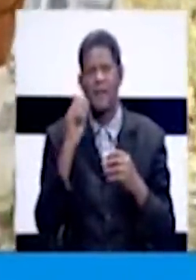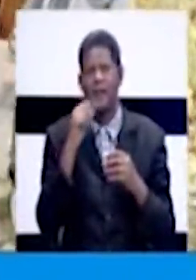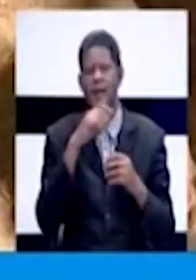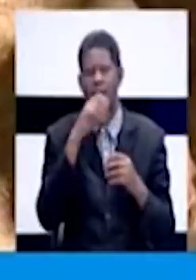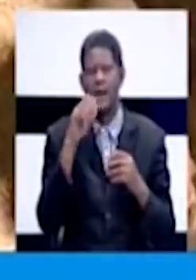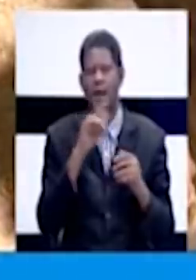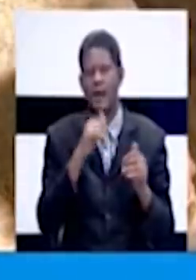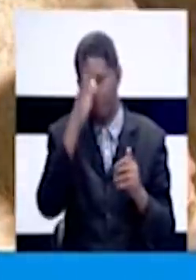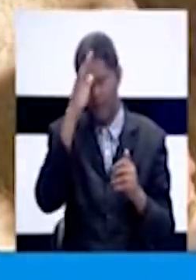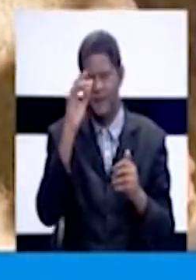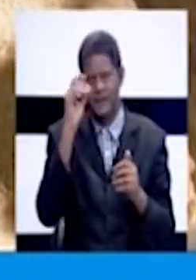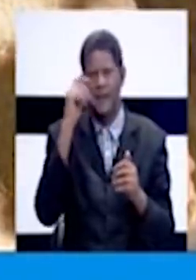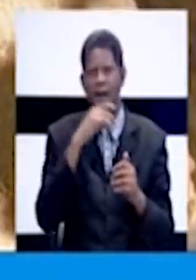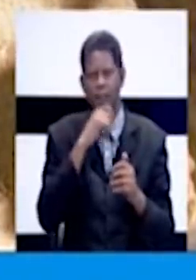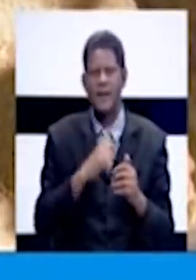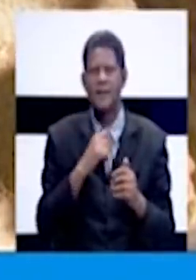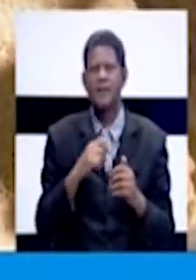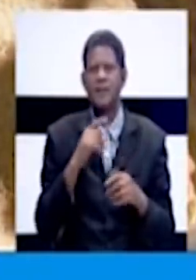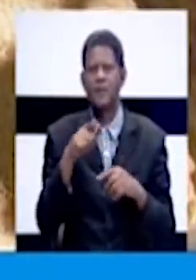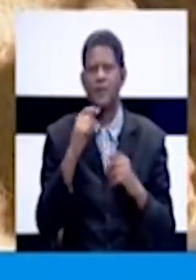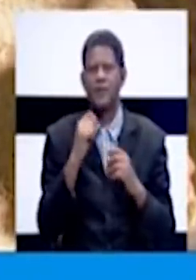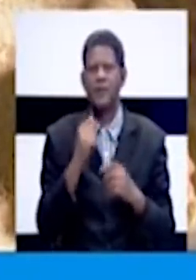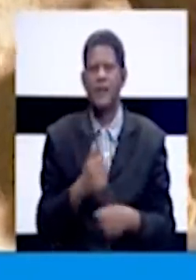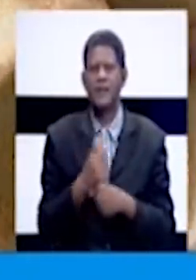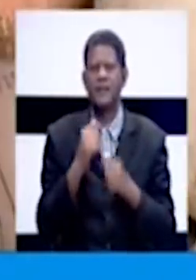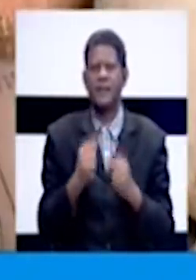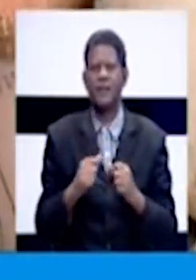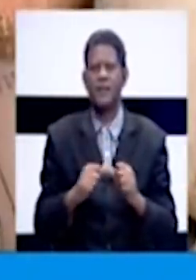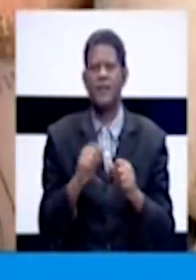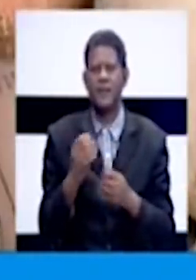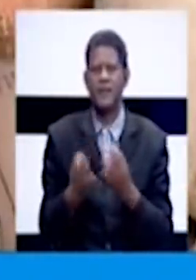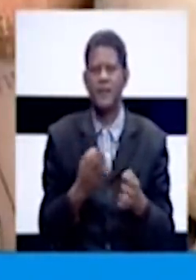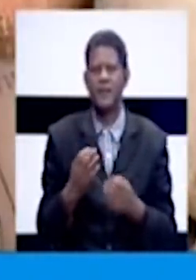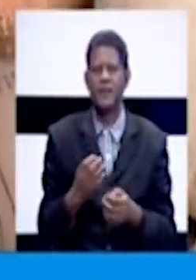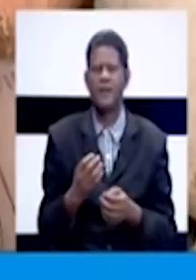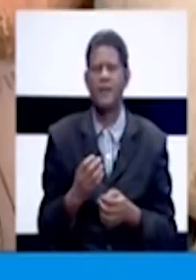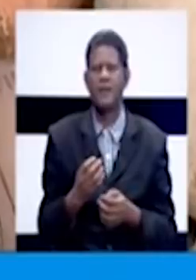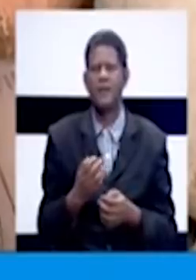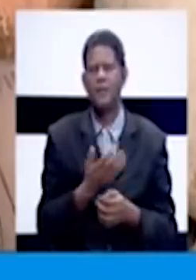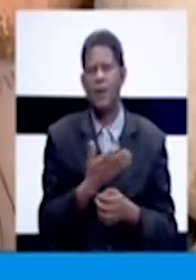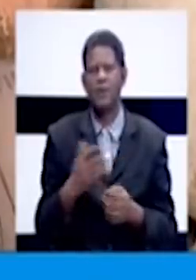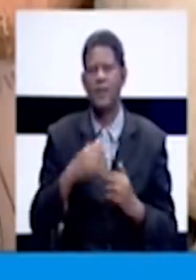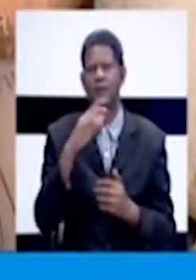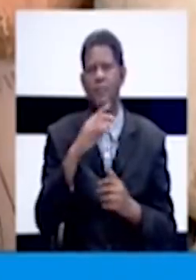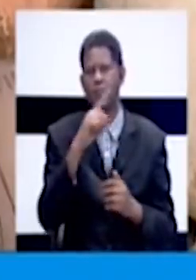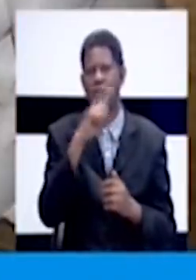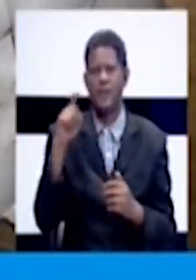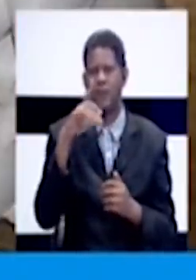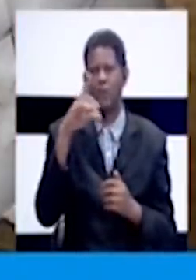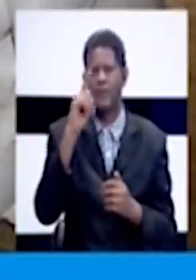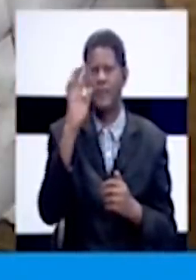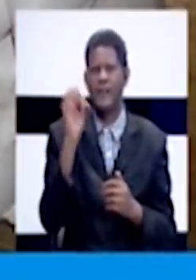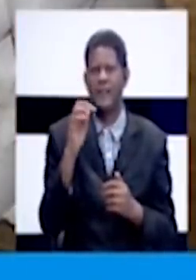ገብረ ወልድ ዝተፈላለዩ ሓገዛት ምግባሩን እዚ እውን ተጠናኪሩ ከም ዝቕፅልን ገሊፀን እየን። ብንዋቱ ልዕሊ 100 ኩንታል ዝኣክል